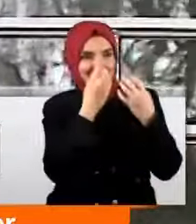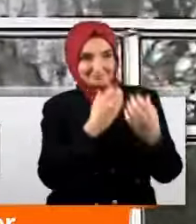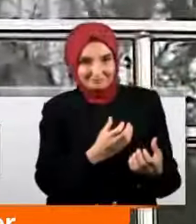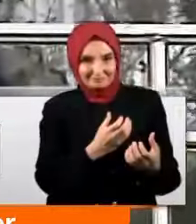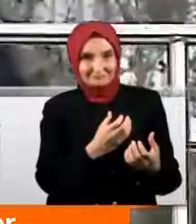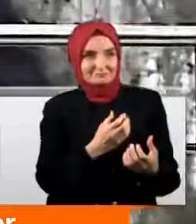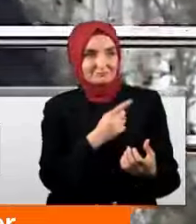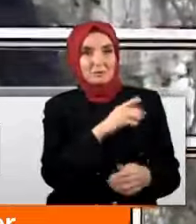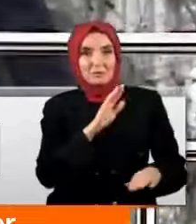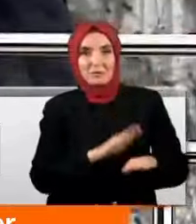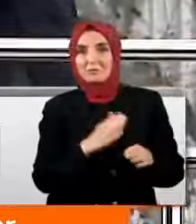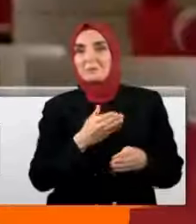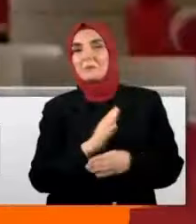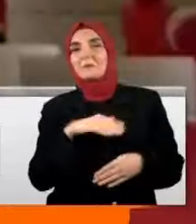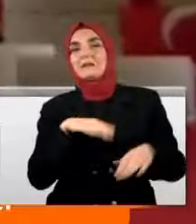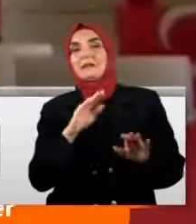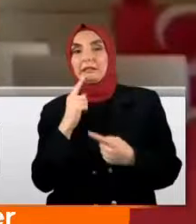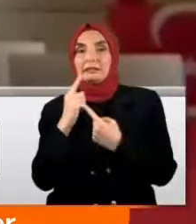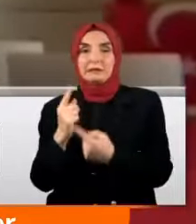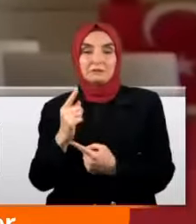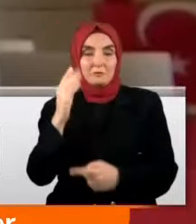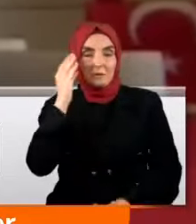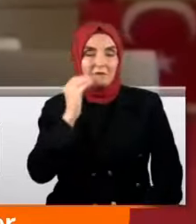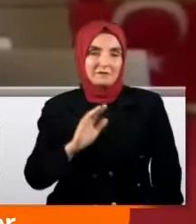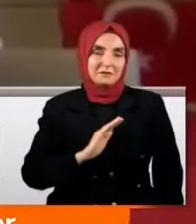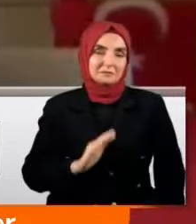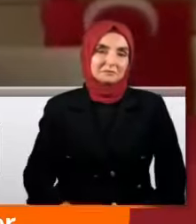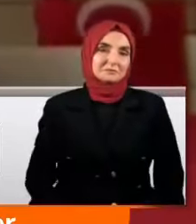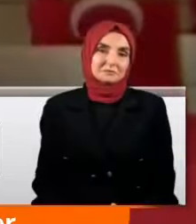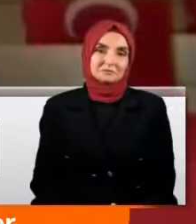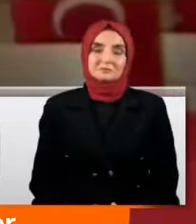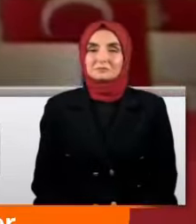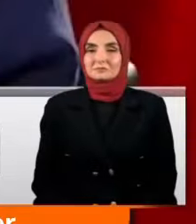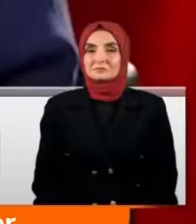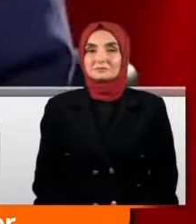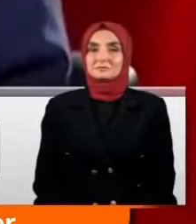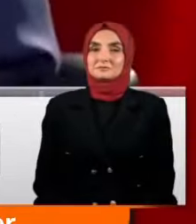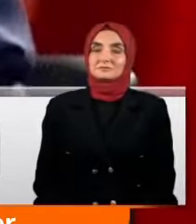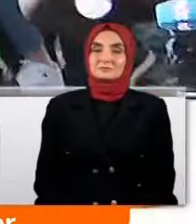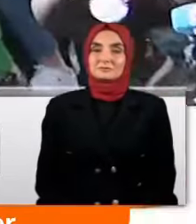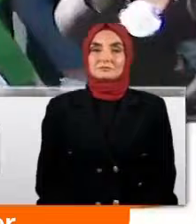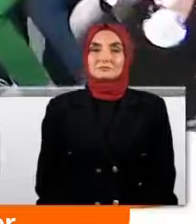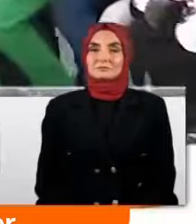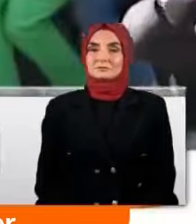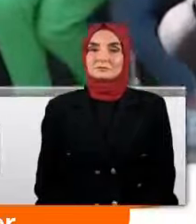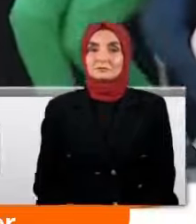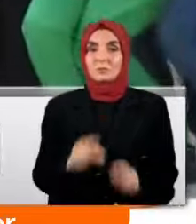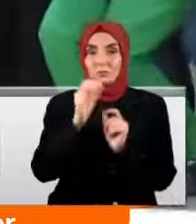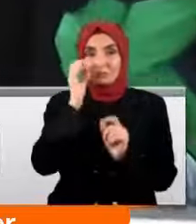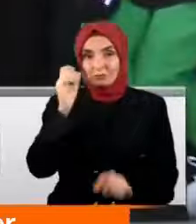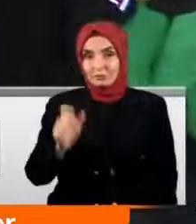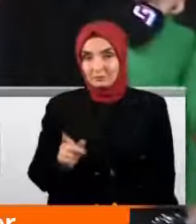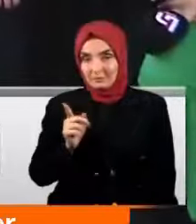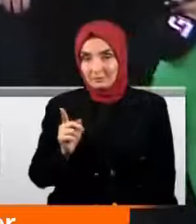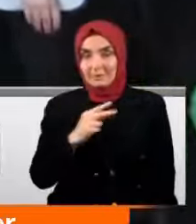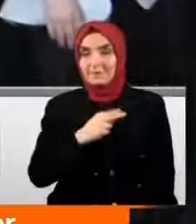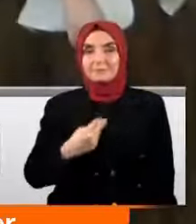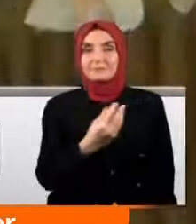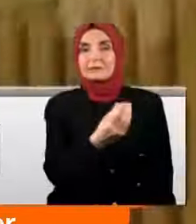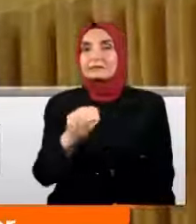olmamalıydı dediği de iddia edildi. Eş dost kayırmacılığı CHP'nin yapacağı bir iş değildir. Tavizimiz yok. Özgür Özel'in belediyelerde